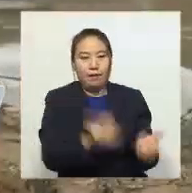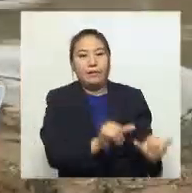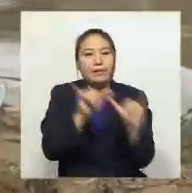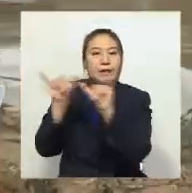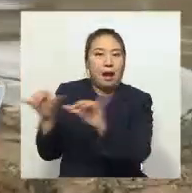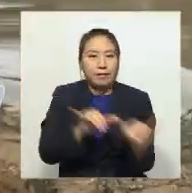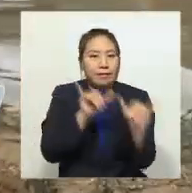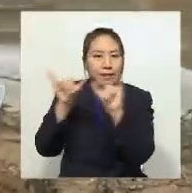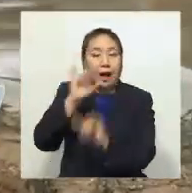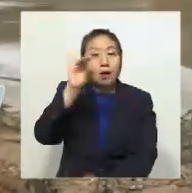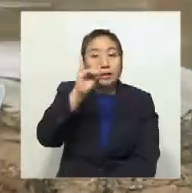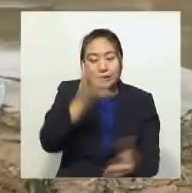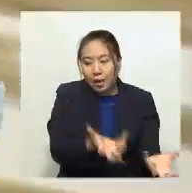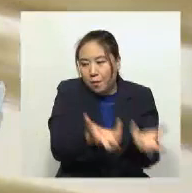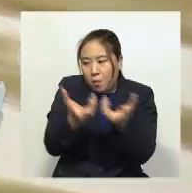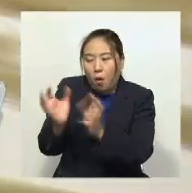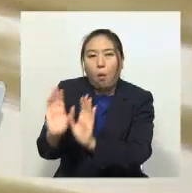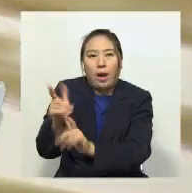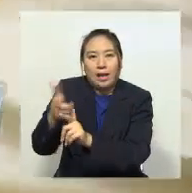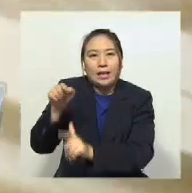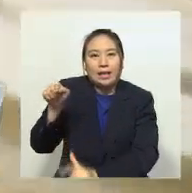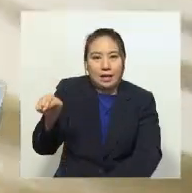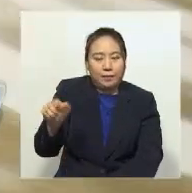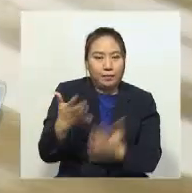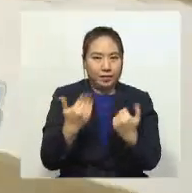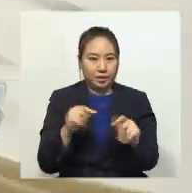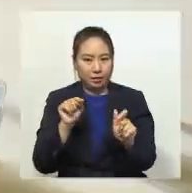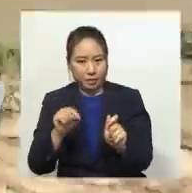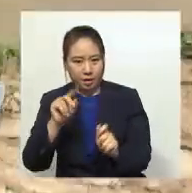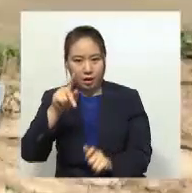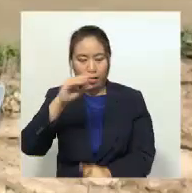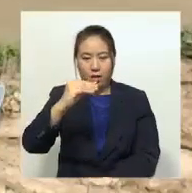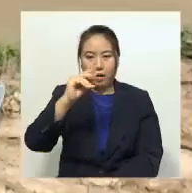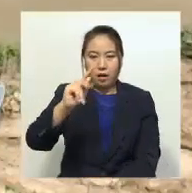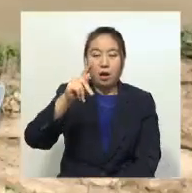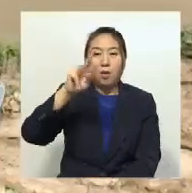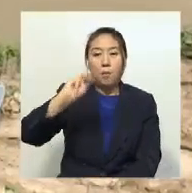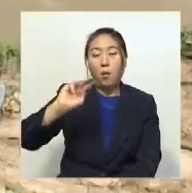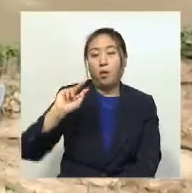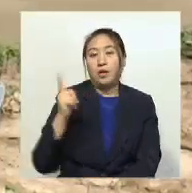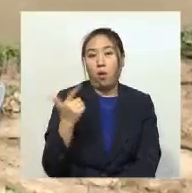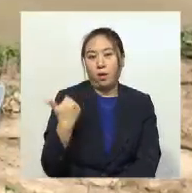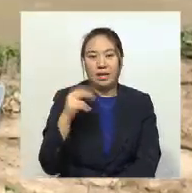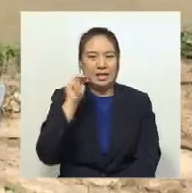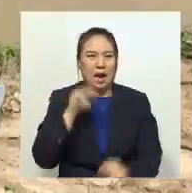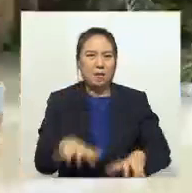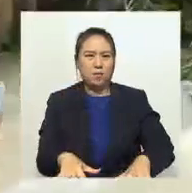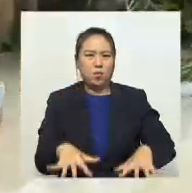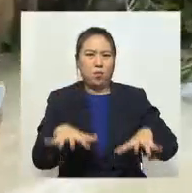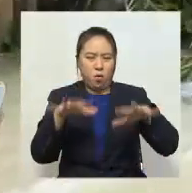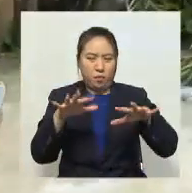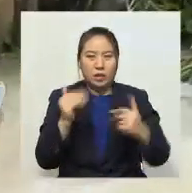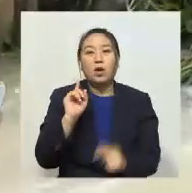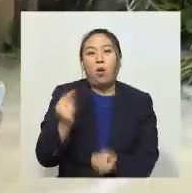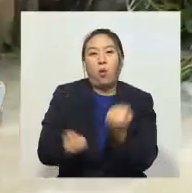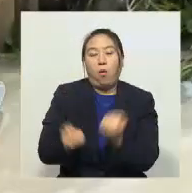ราวที่บ้านหนองบุ่งตำบลโคกม่วงอำเภอโพนทองยังคงมีน้ำท่วมสูงการเข้าออกพื้นที่นี้ต้องใช้เรือจากกู้ชีพกู้ภัย